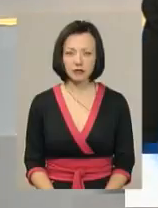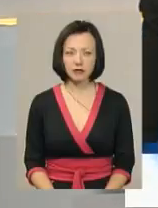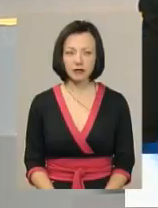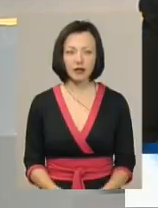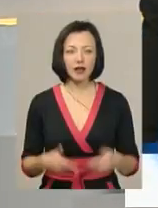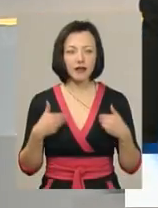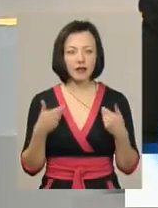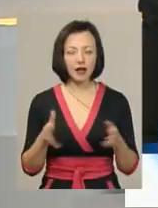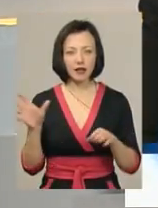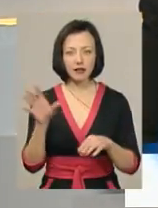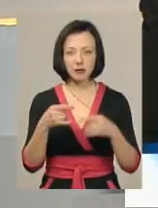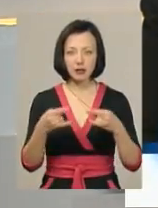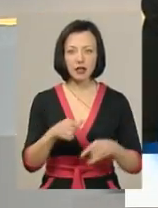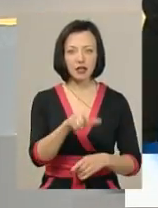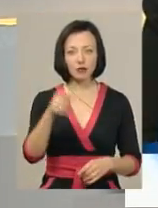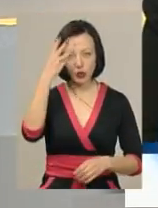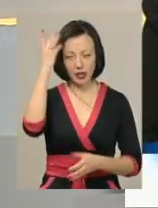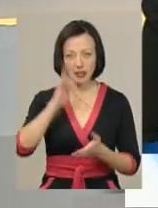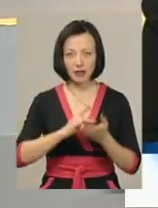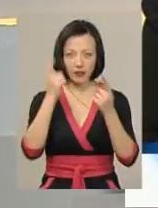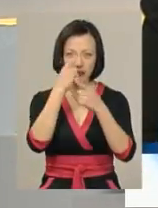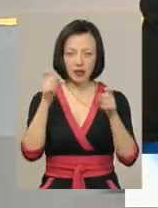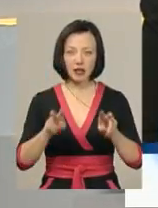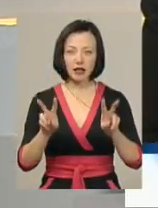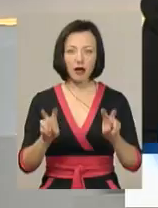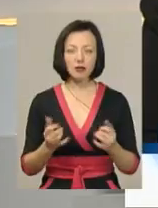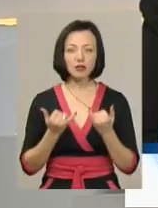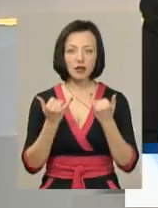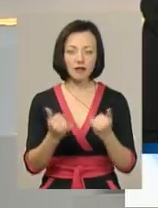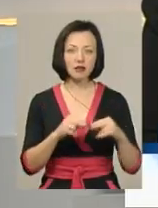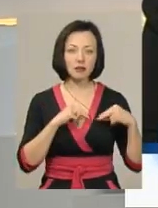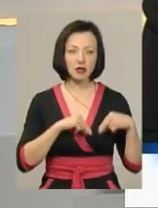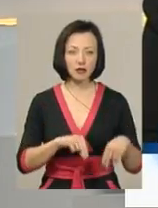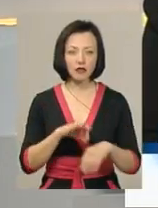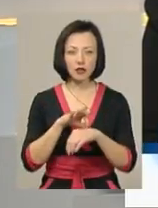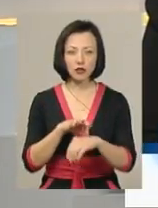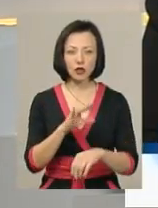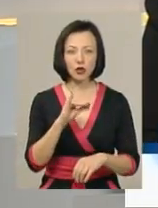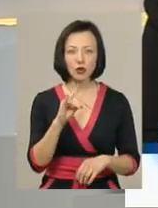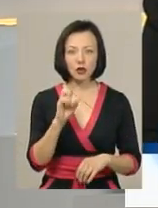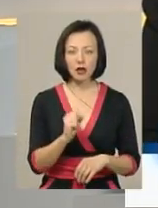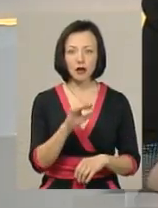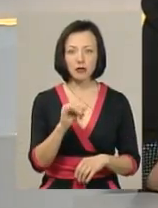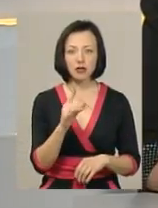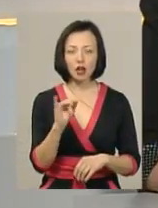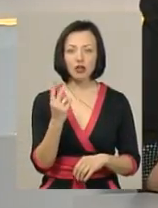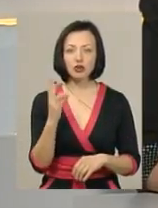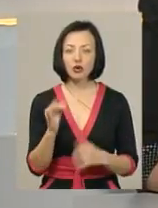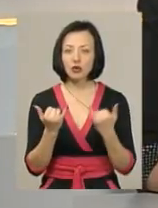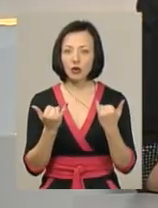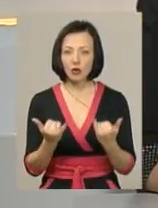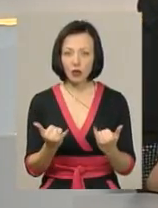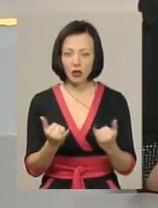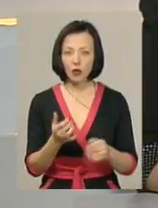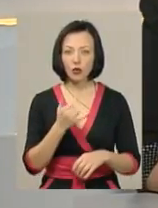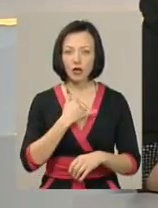Мої вітання усім телеглядачам Поділля центр в ефірі тема і сьогодні для вас у студії працює Я ведуча юна мітрашко Сьогодні в нас